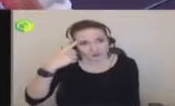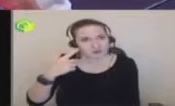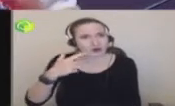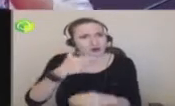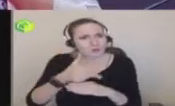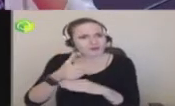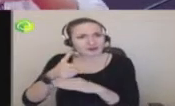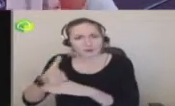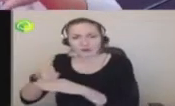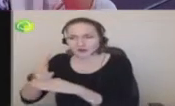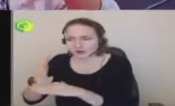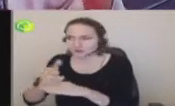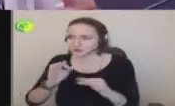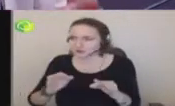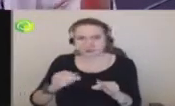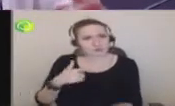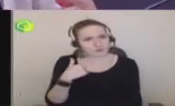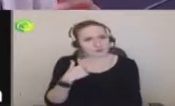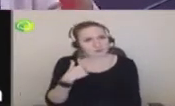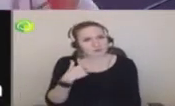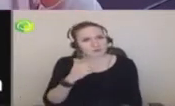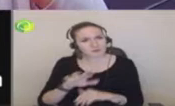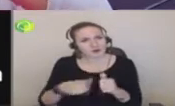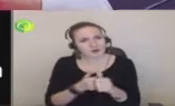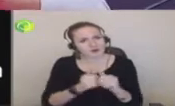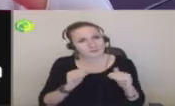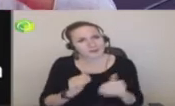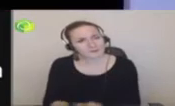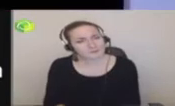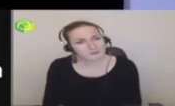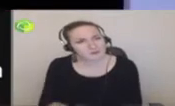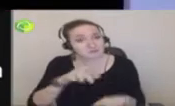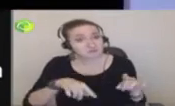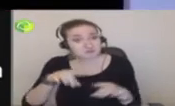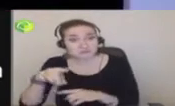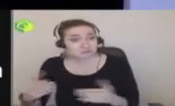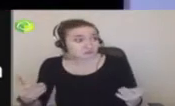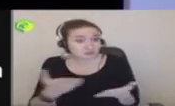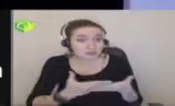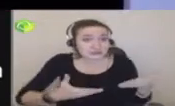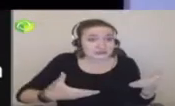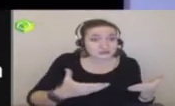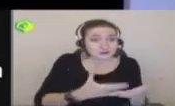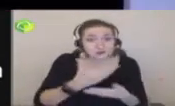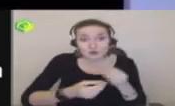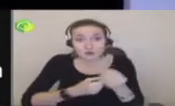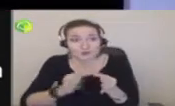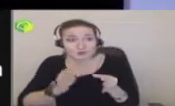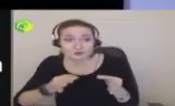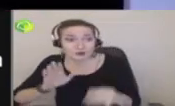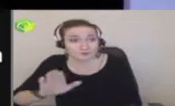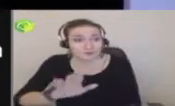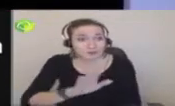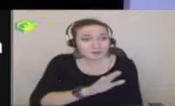ça a eu un déclic. J'ai dit, mais en fait, il y a différentes situations vécues. Il y a chaque histoire est singulière, mais dans le vécu